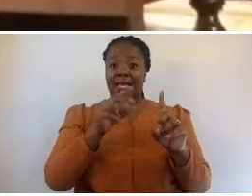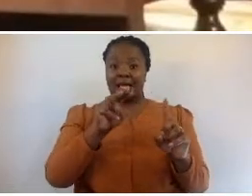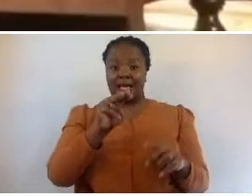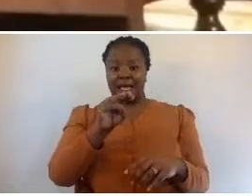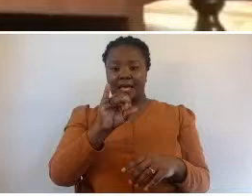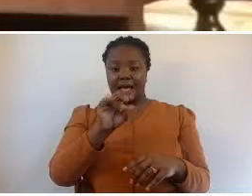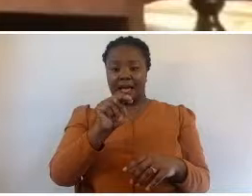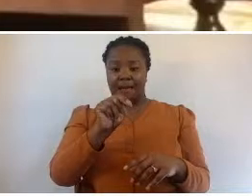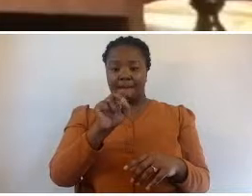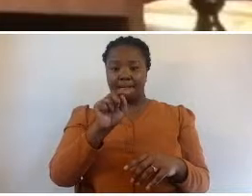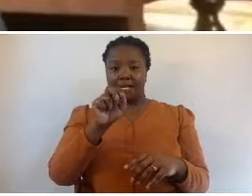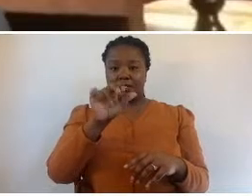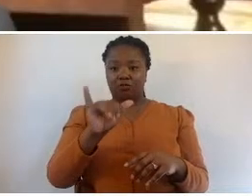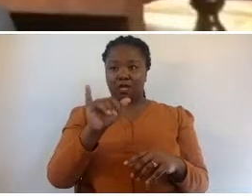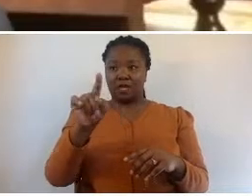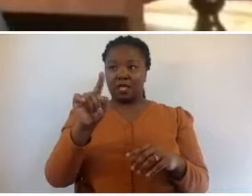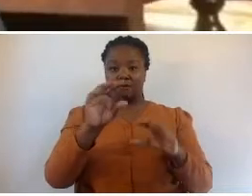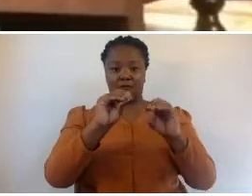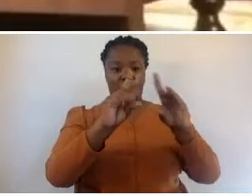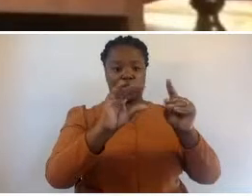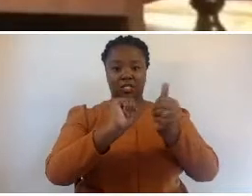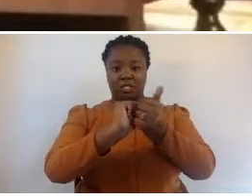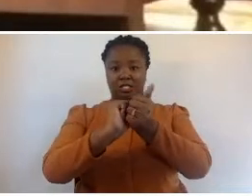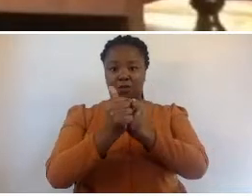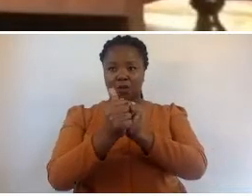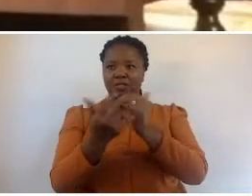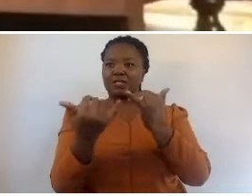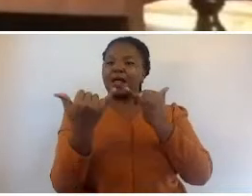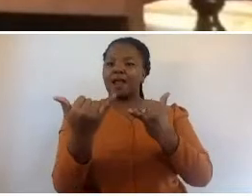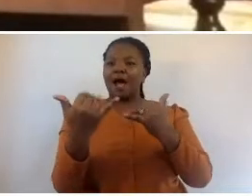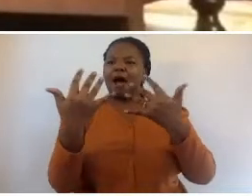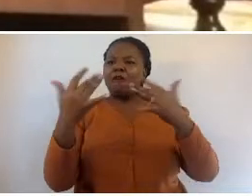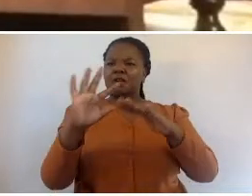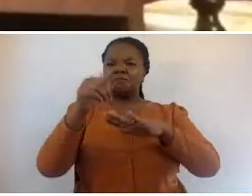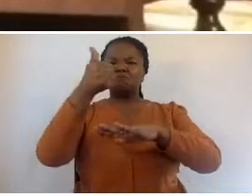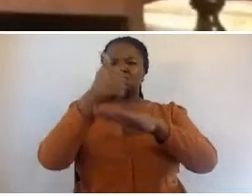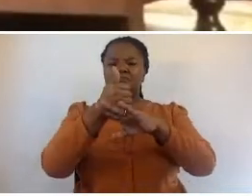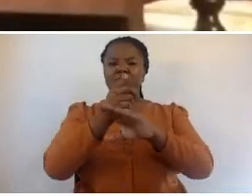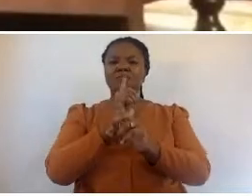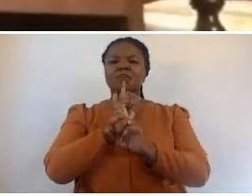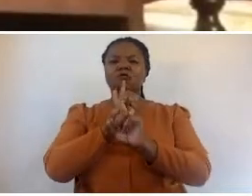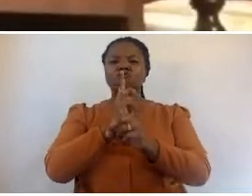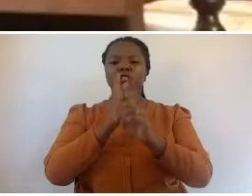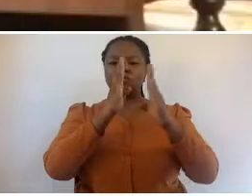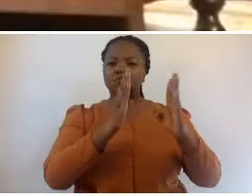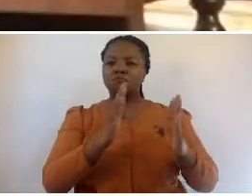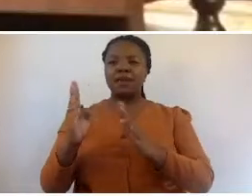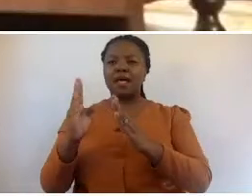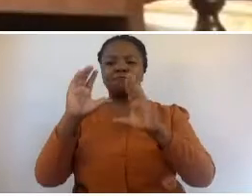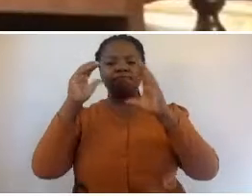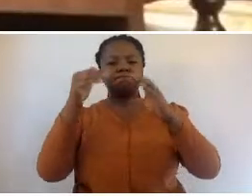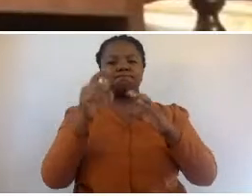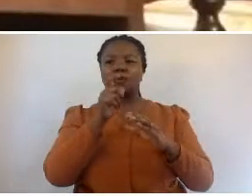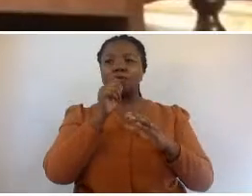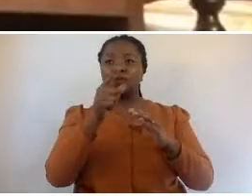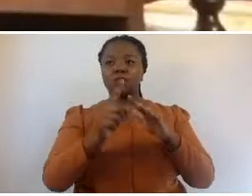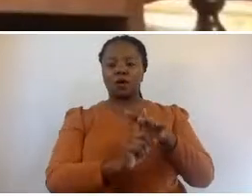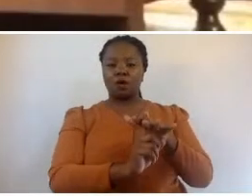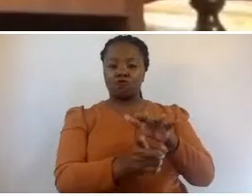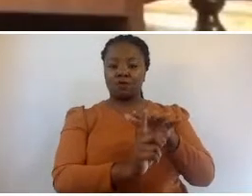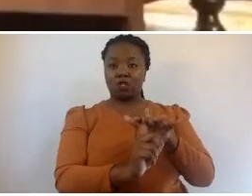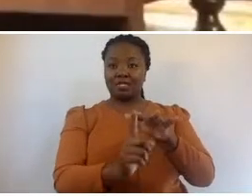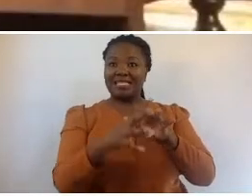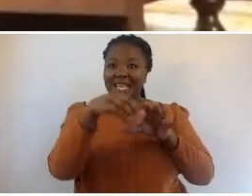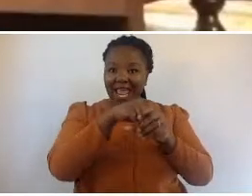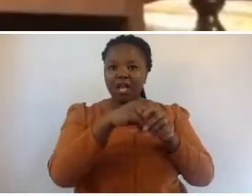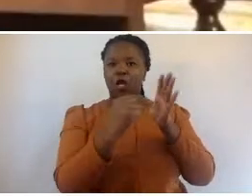actuellement a élaboré un plan d'intervention en faveur des réfugiés et des communautés d'accueil en